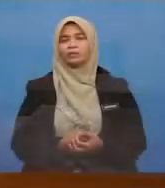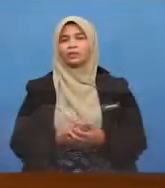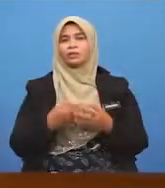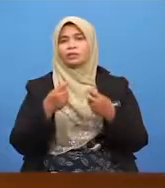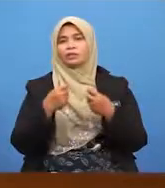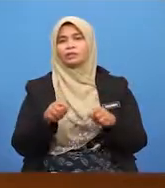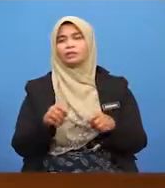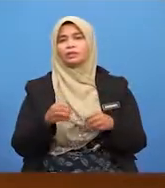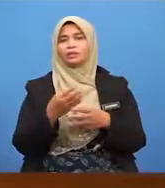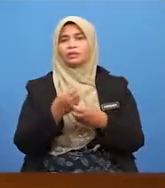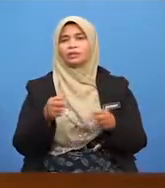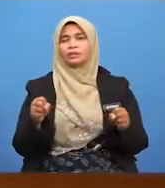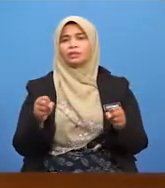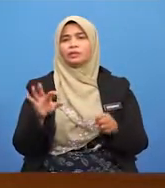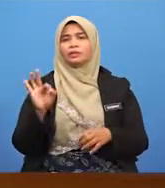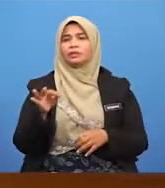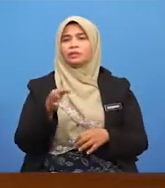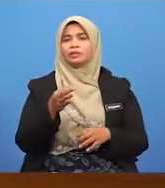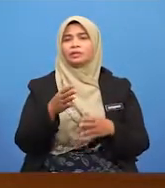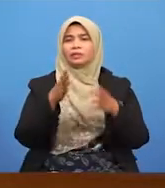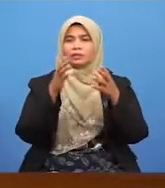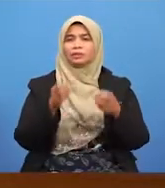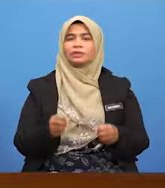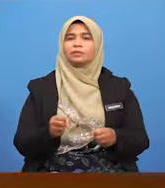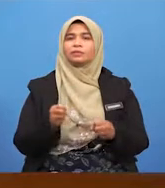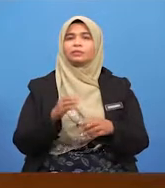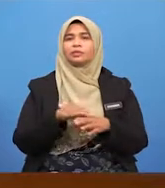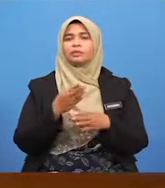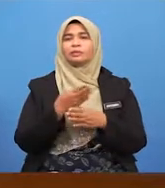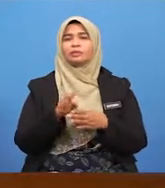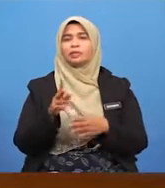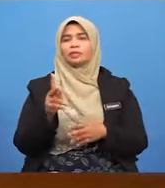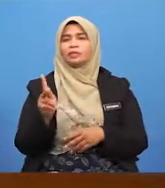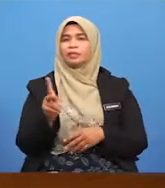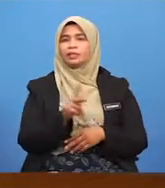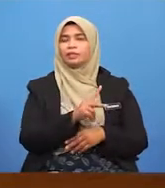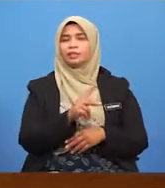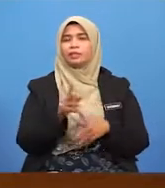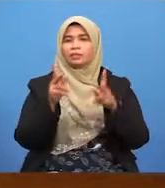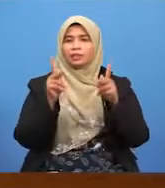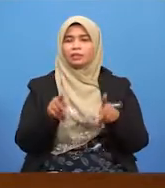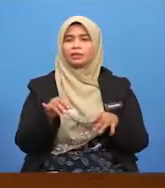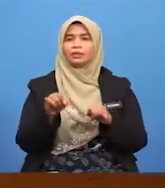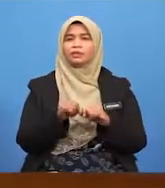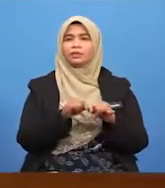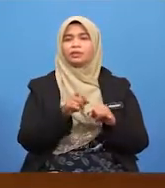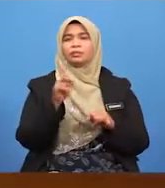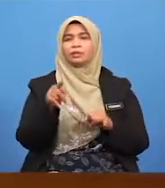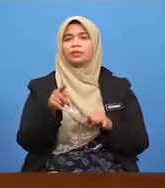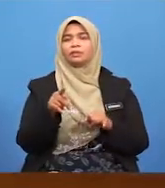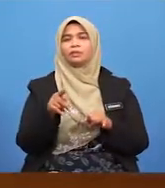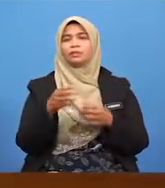setelah siap jahit seluruh bahagia bahagian kiri belajar juga perlu menyiapkan